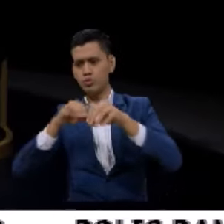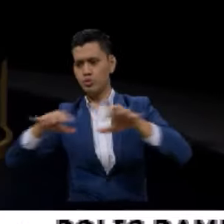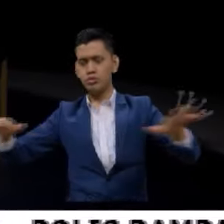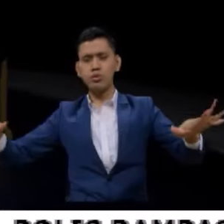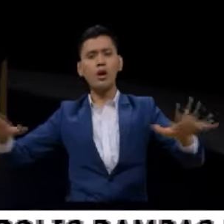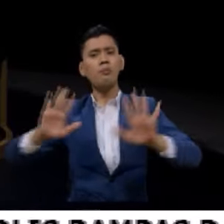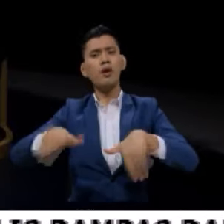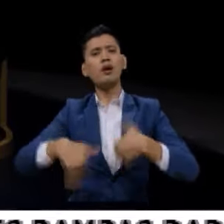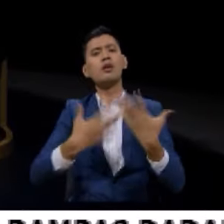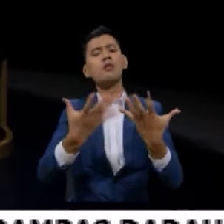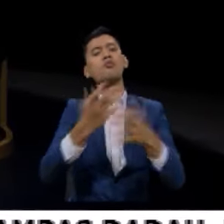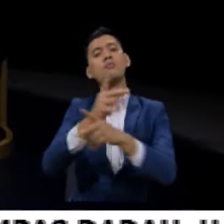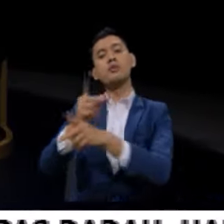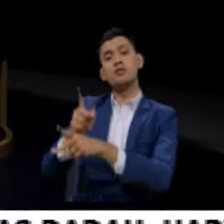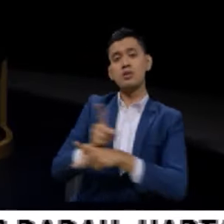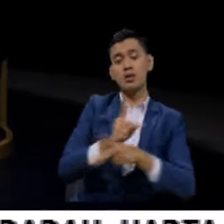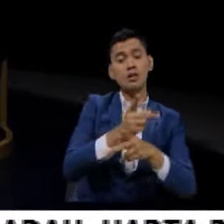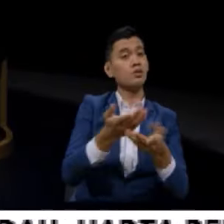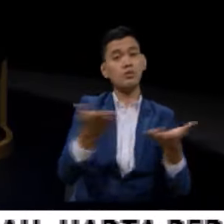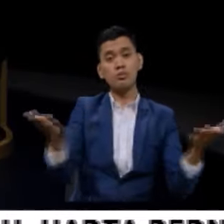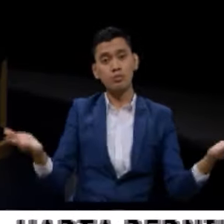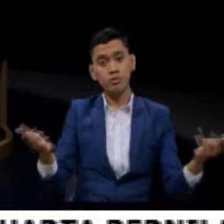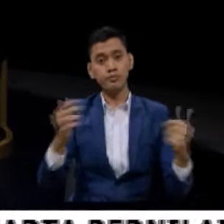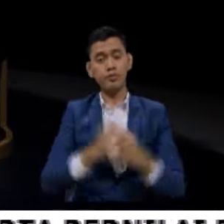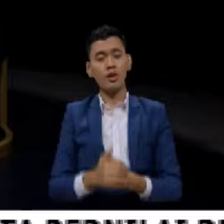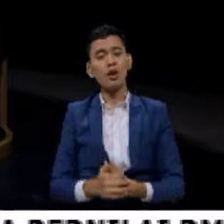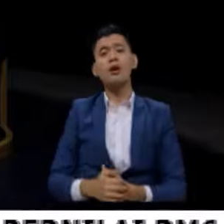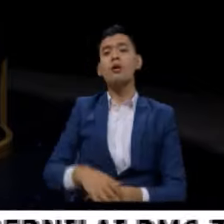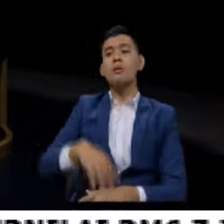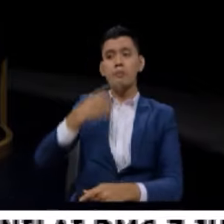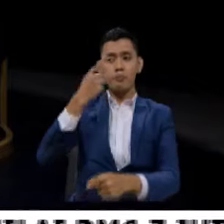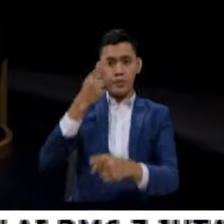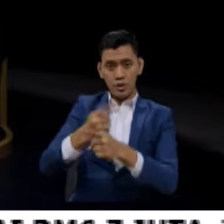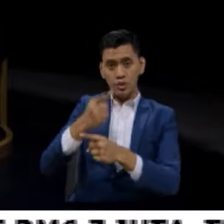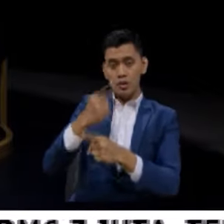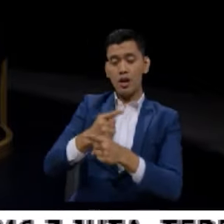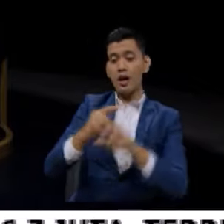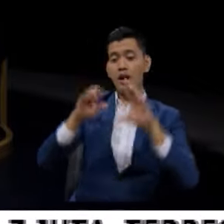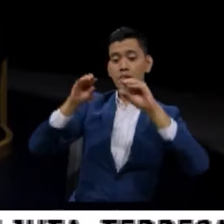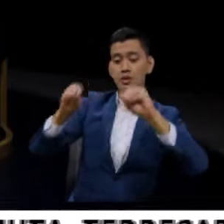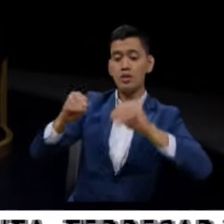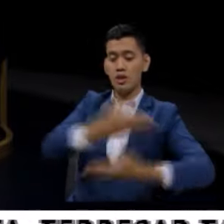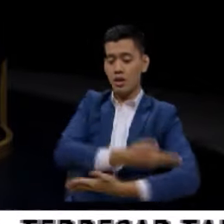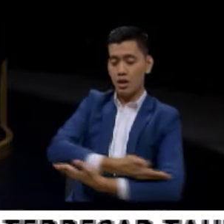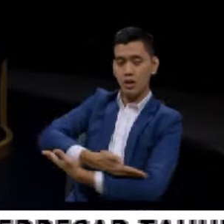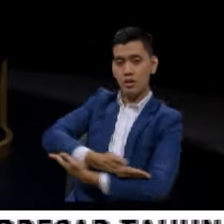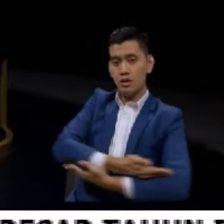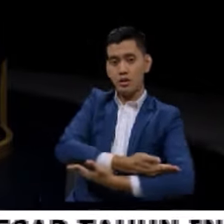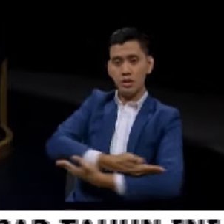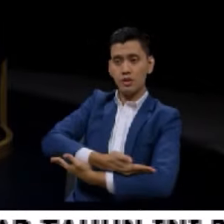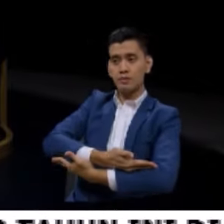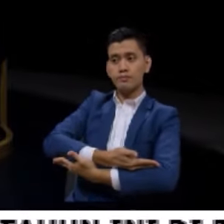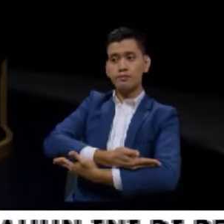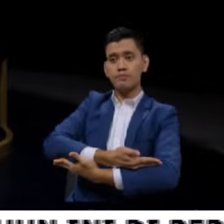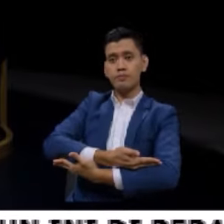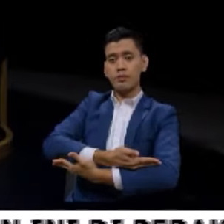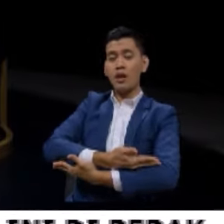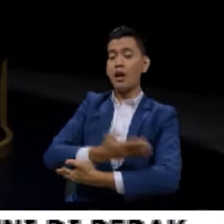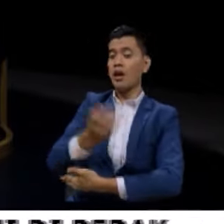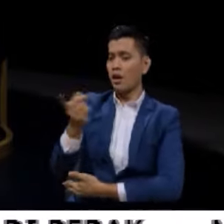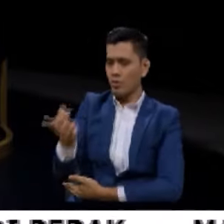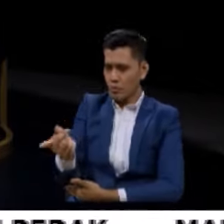memang betul lah the normal sebuah dikata aja anak kamu main-main Adapun bisa mandiin